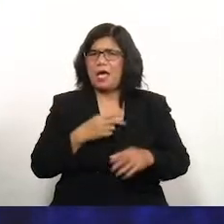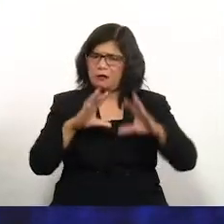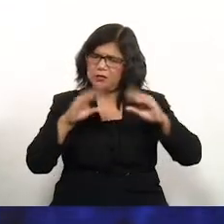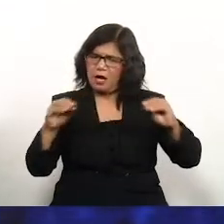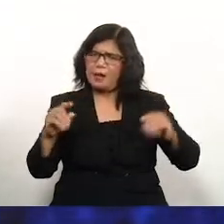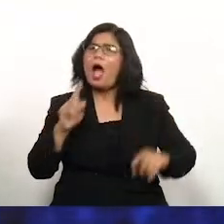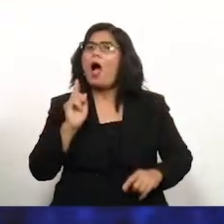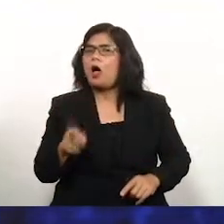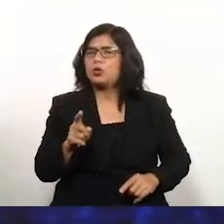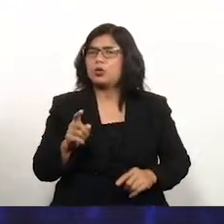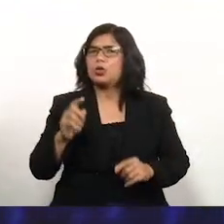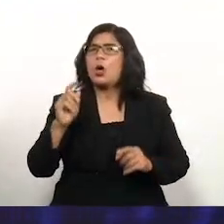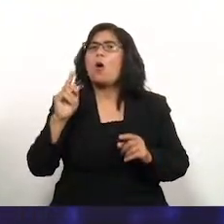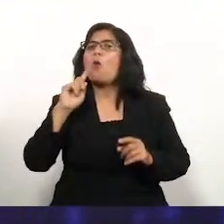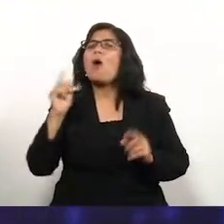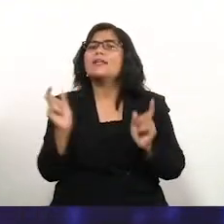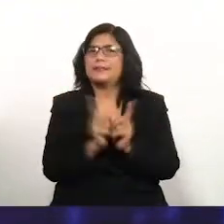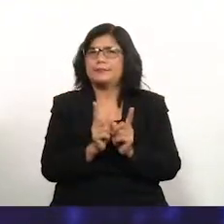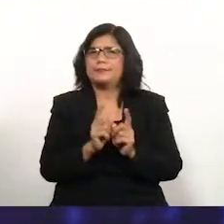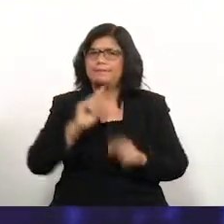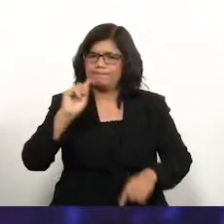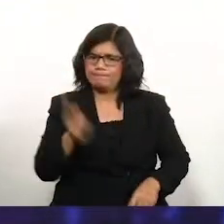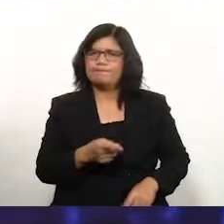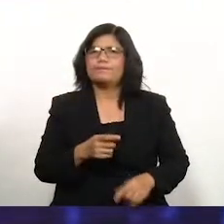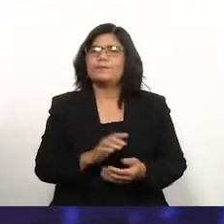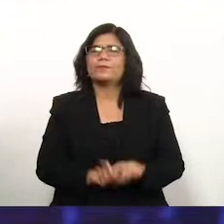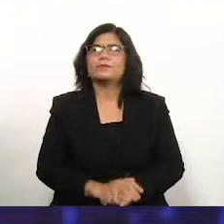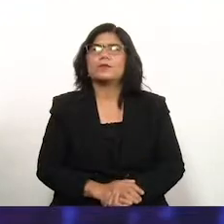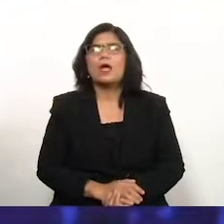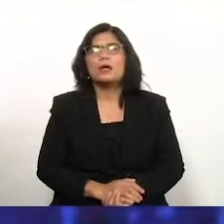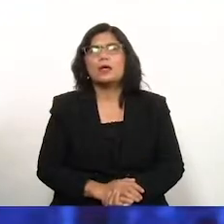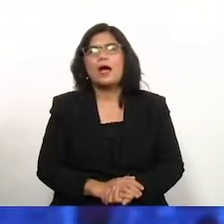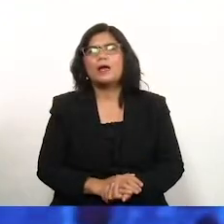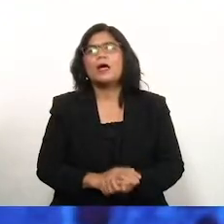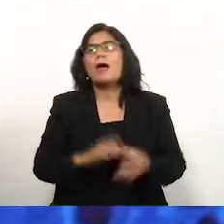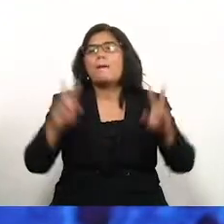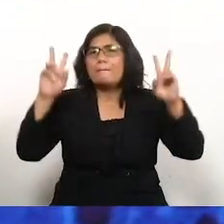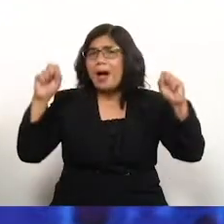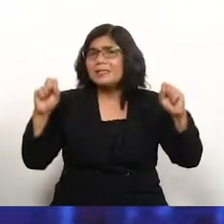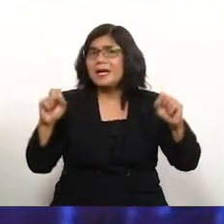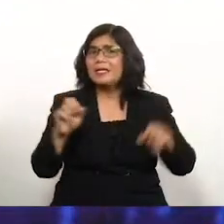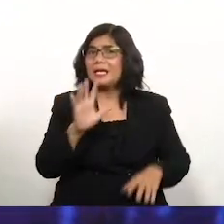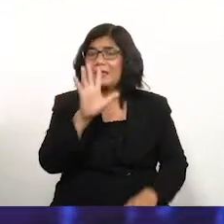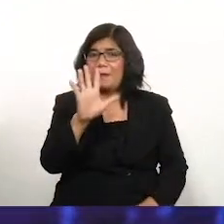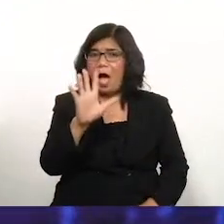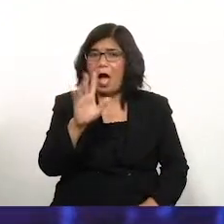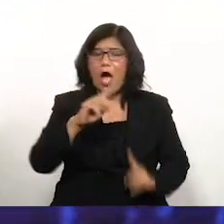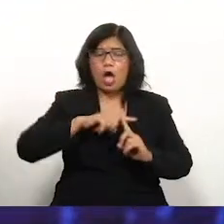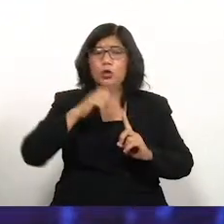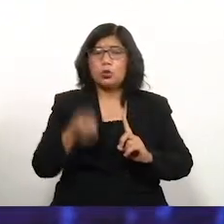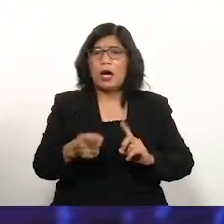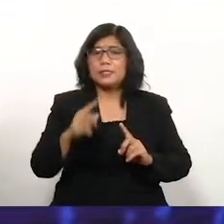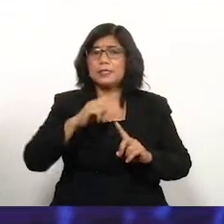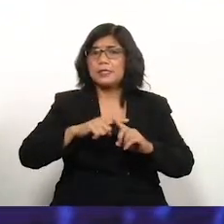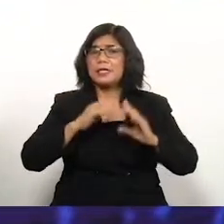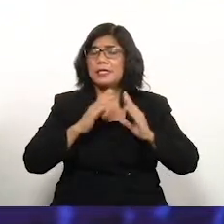kita masuk pada pembahasan kita kelima ya gan dan pembahasan kita kali mampu Hai tugas gereja